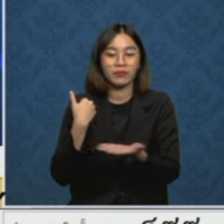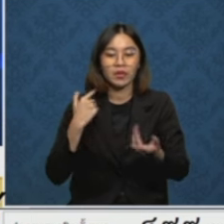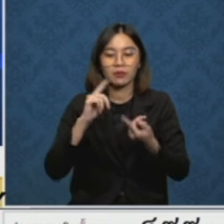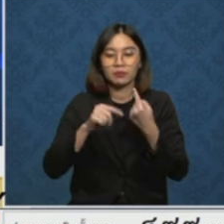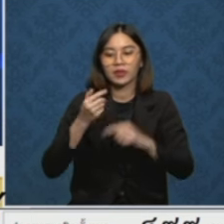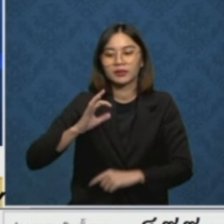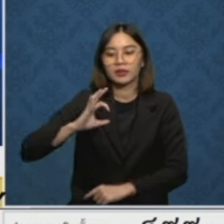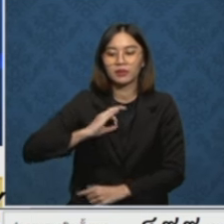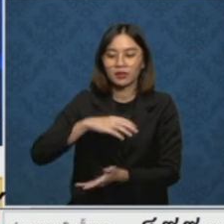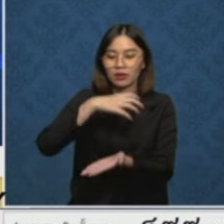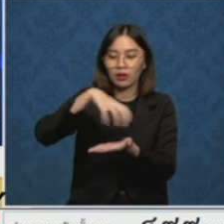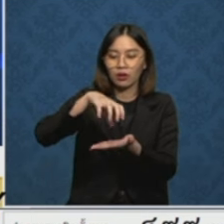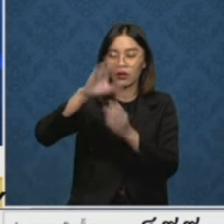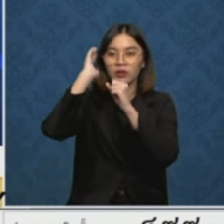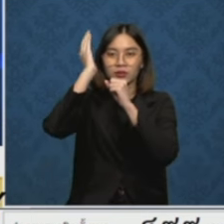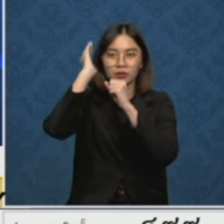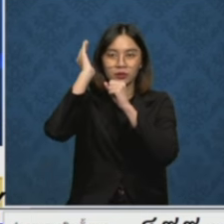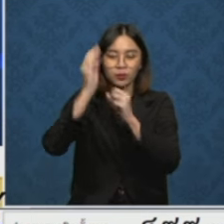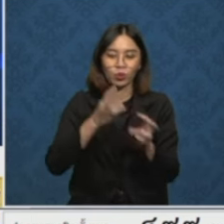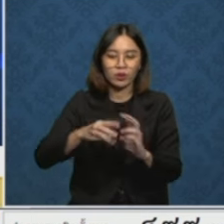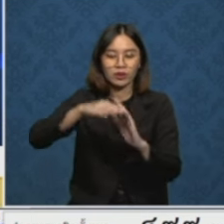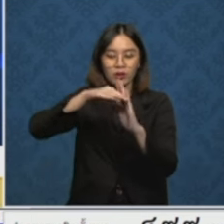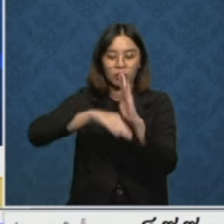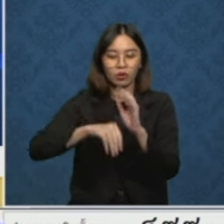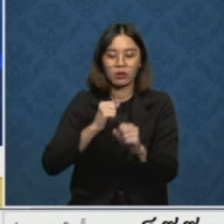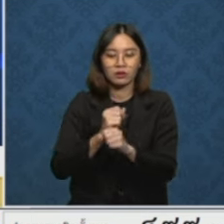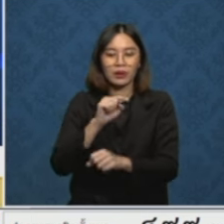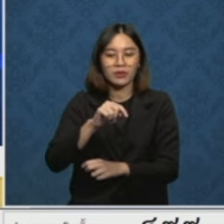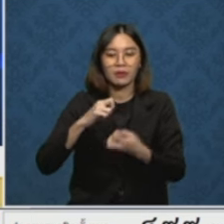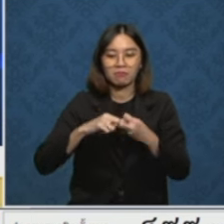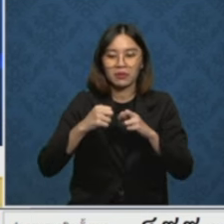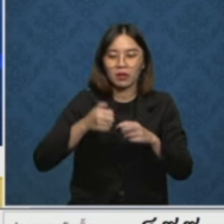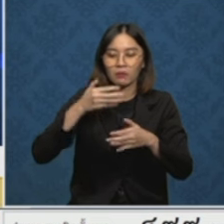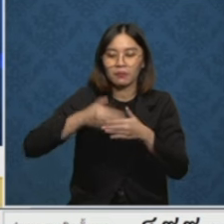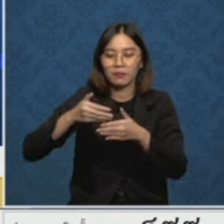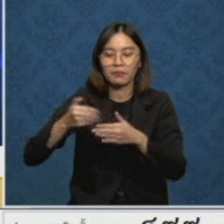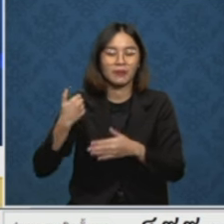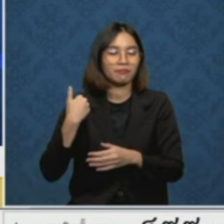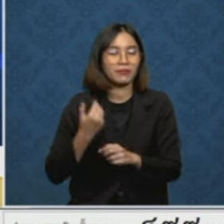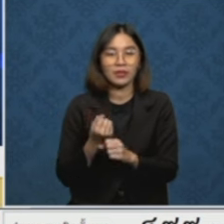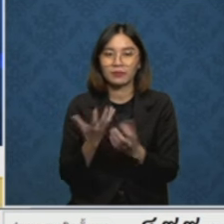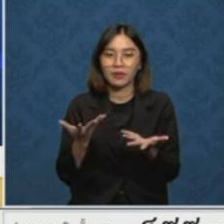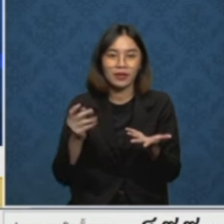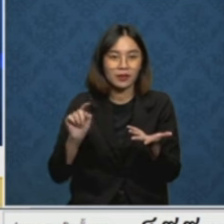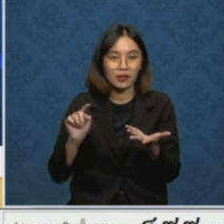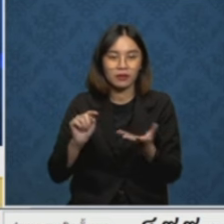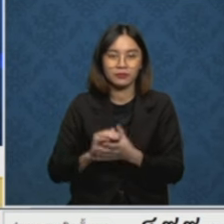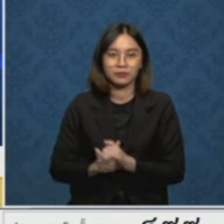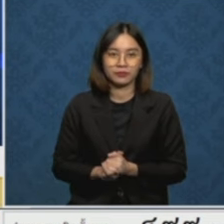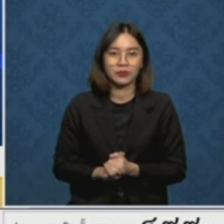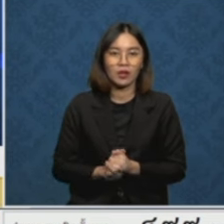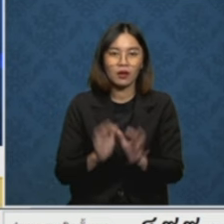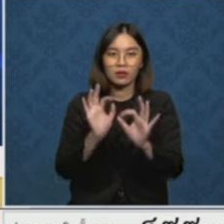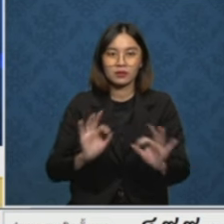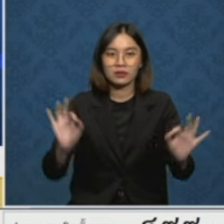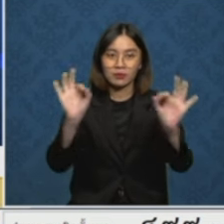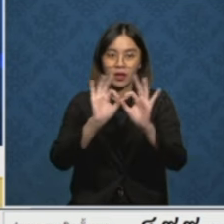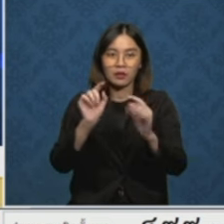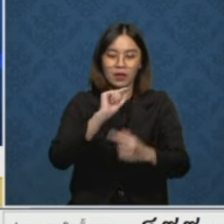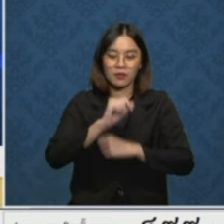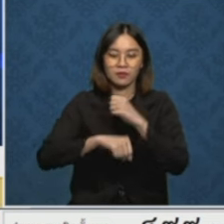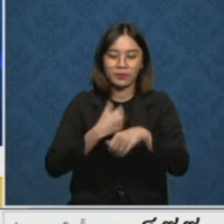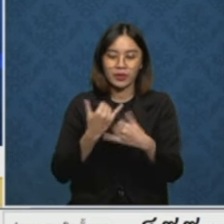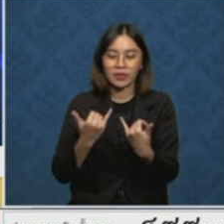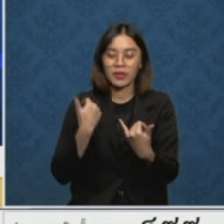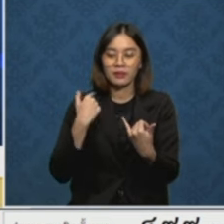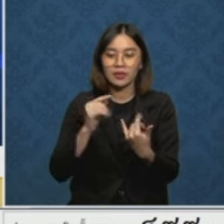มาชิกได้มาเล่าให้ฟังว่าการทำแบบนี้มันมีปัญหาอย่างไรค่ะประเด็นสำคัญค่ะที่ปีนี้จ